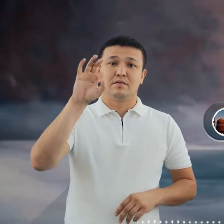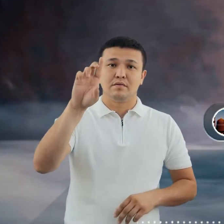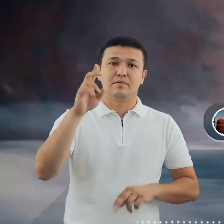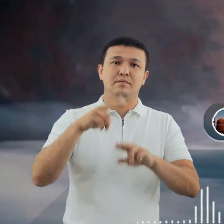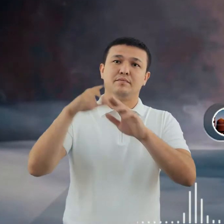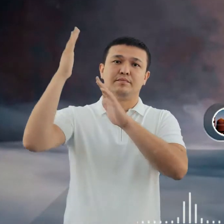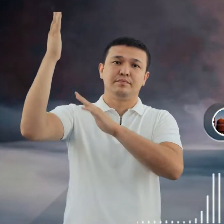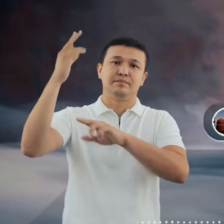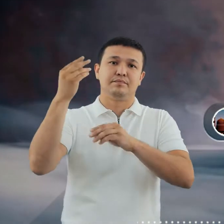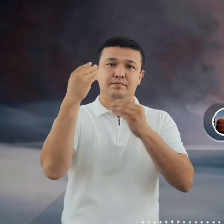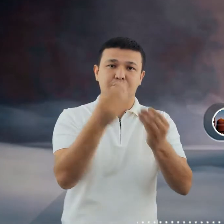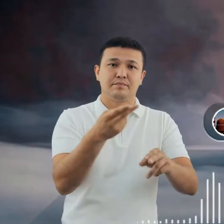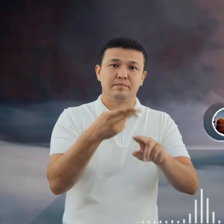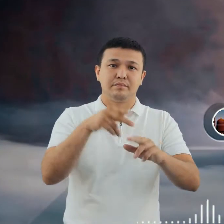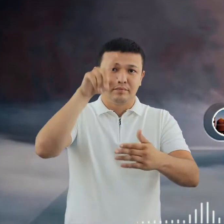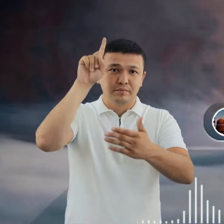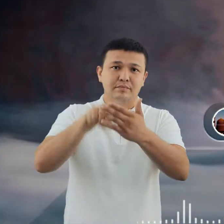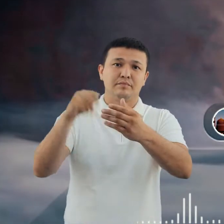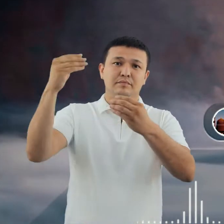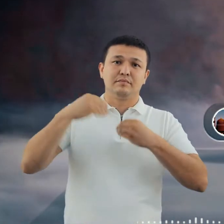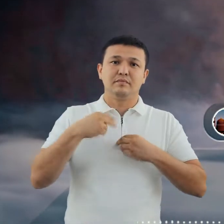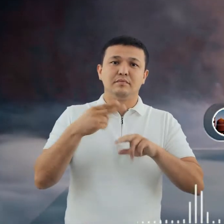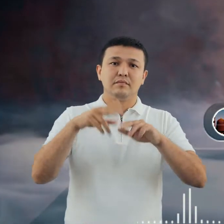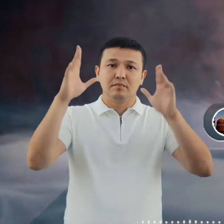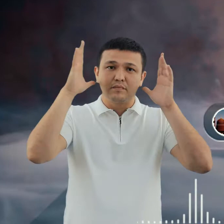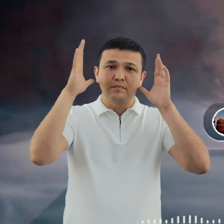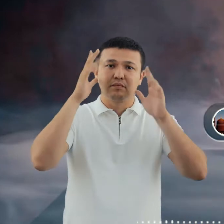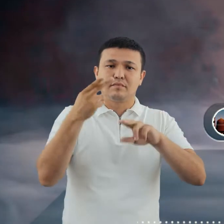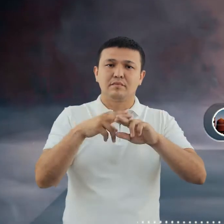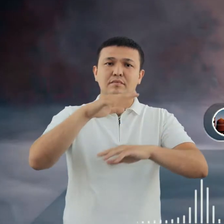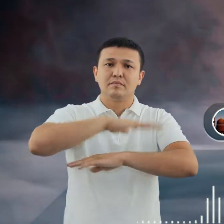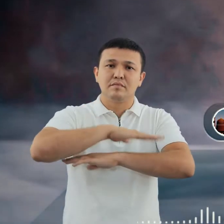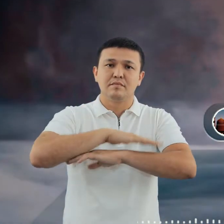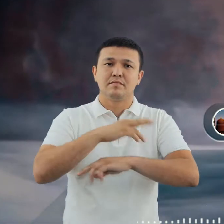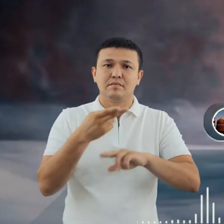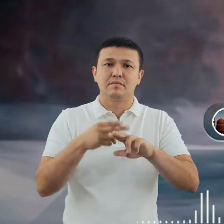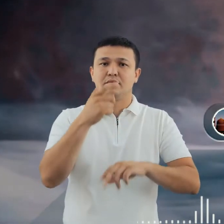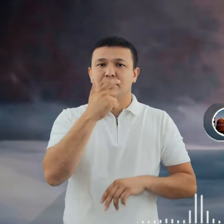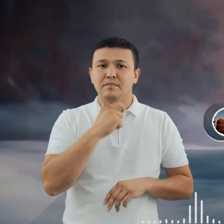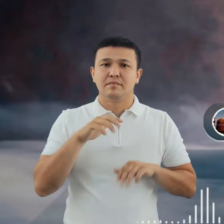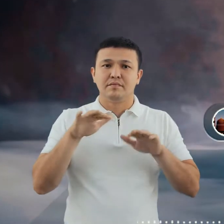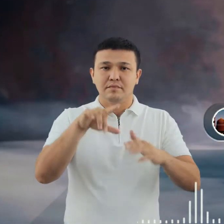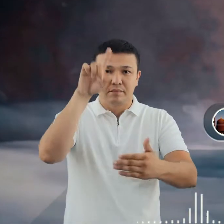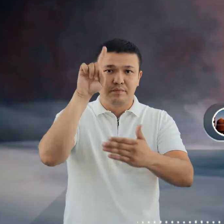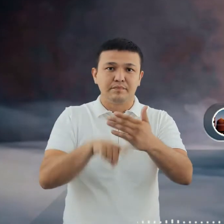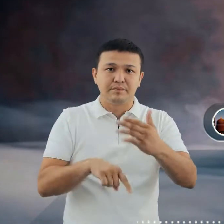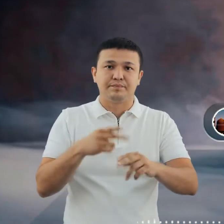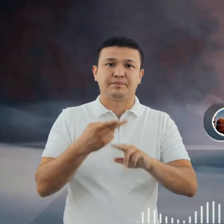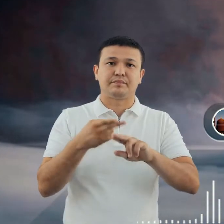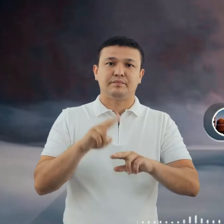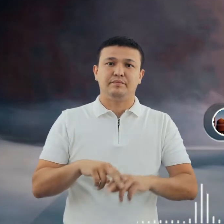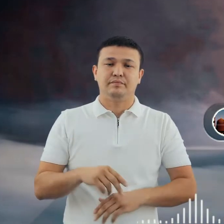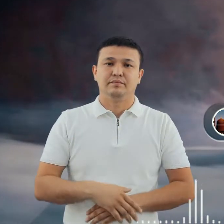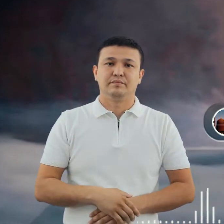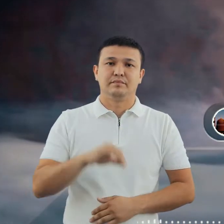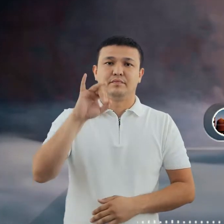kelgan haq dinga ishonib, shu dinda buyurilgan amallarni qilishlikdir. Izoh: Aqida